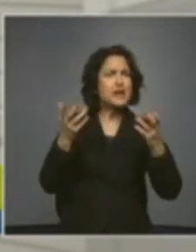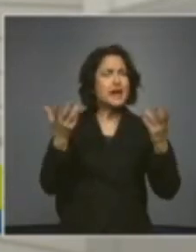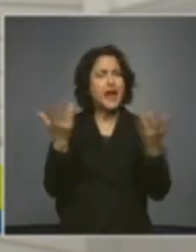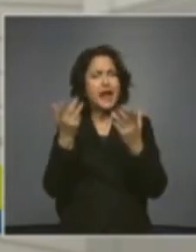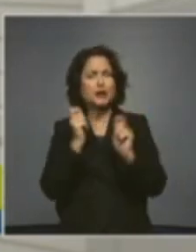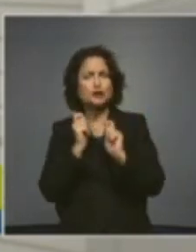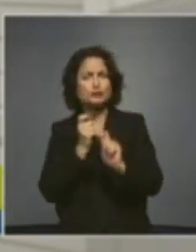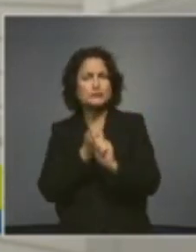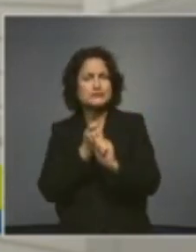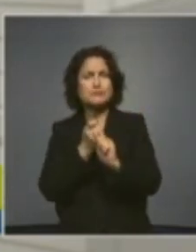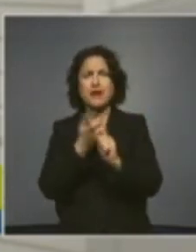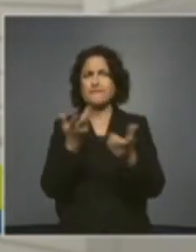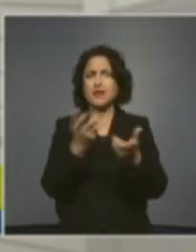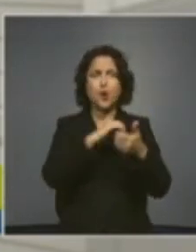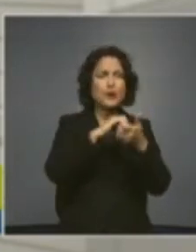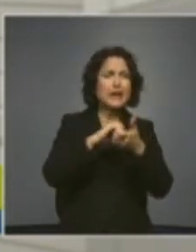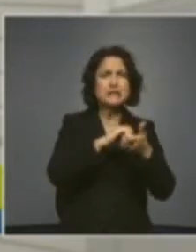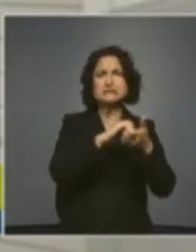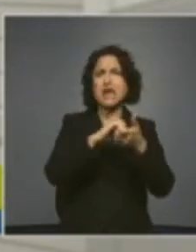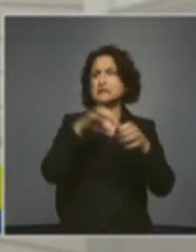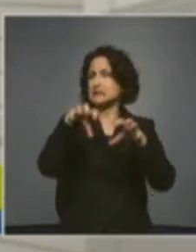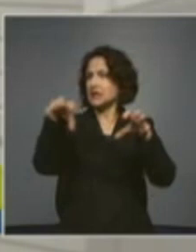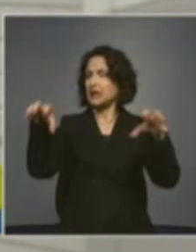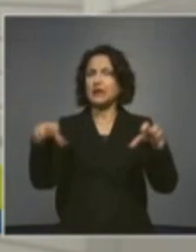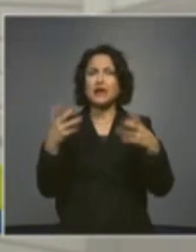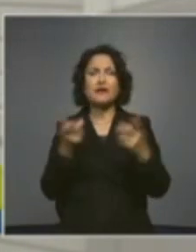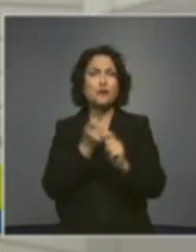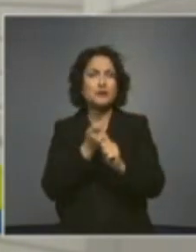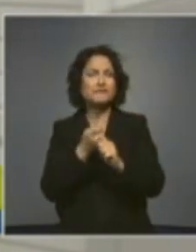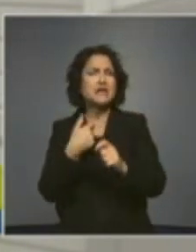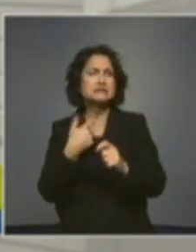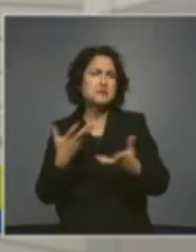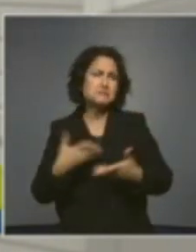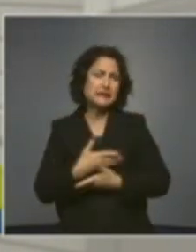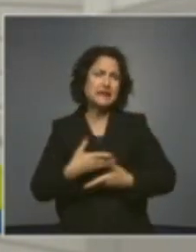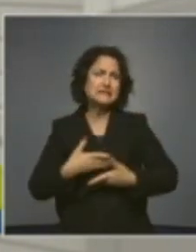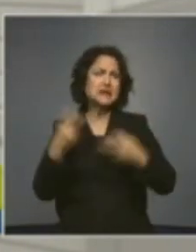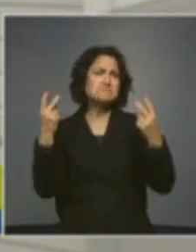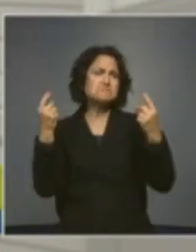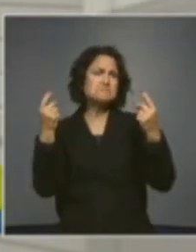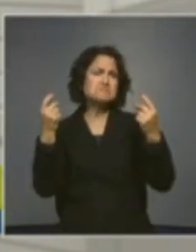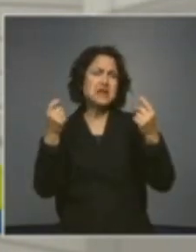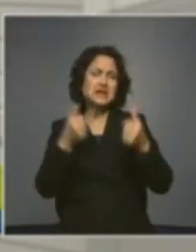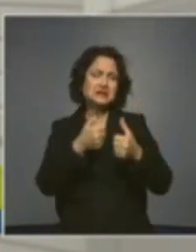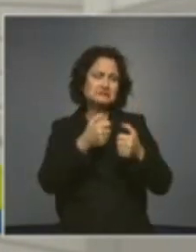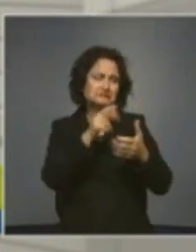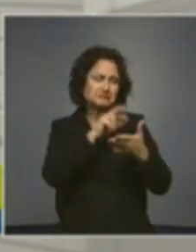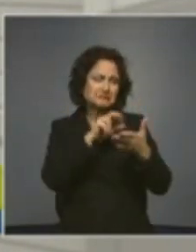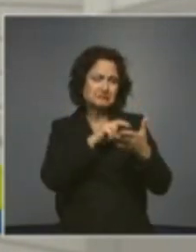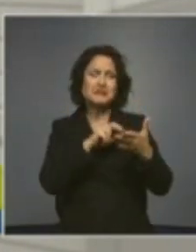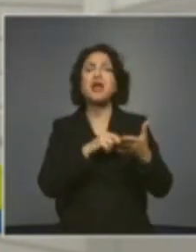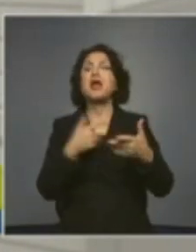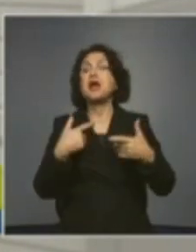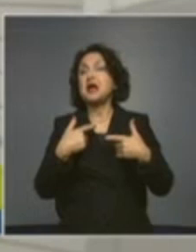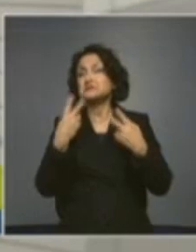повече организации се борят с това нещо. И понеже аз имам интерес към игрите, за мен някакси беше много предизвикателно да представя